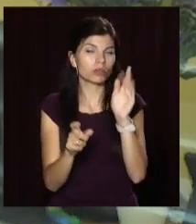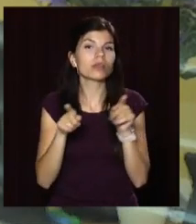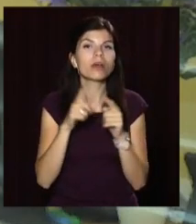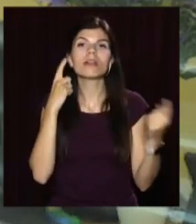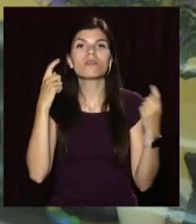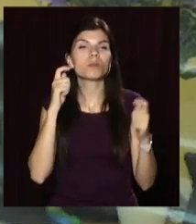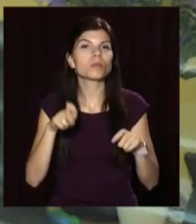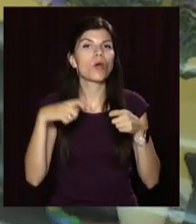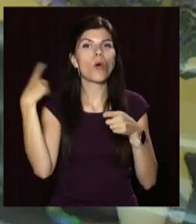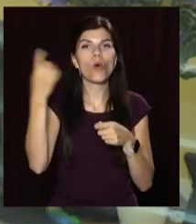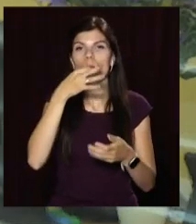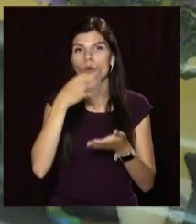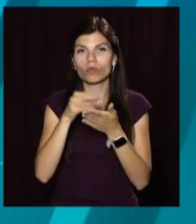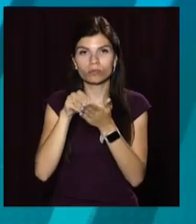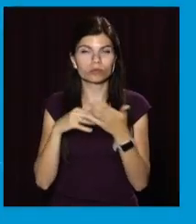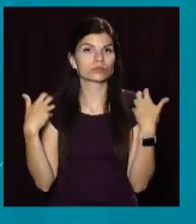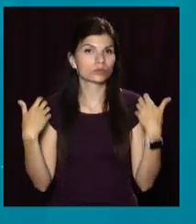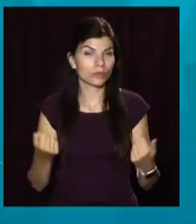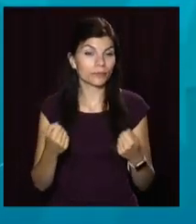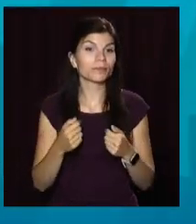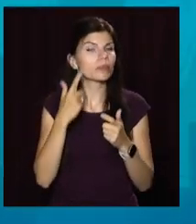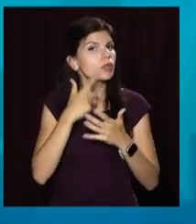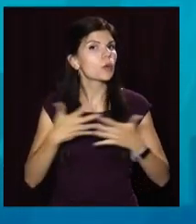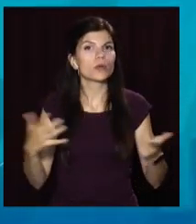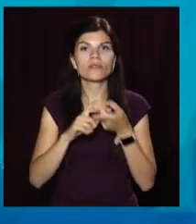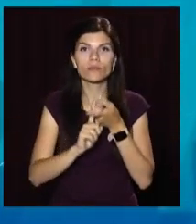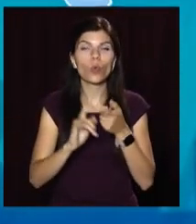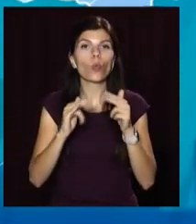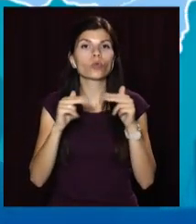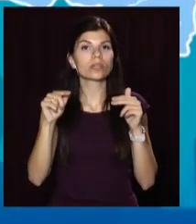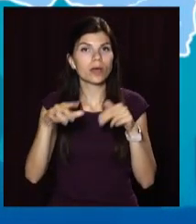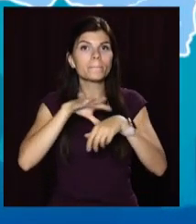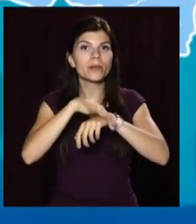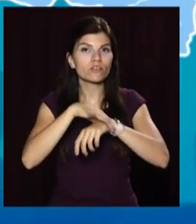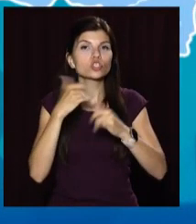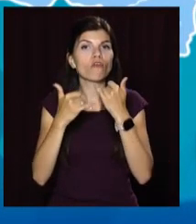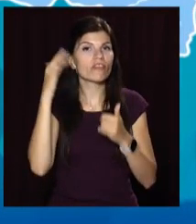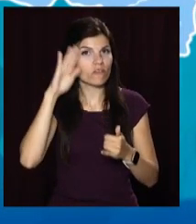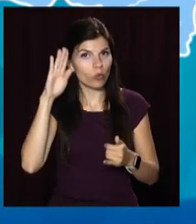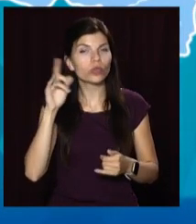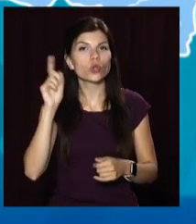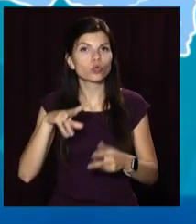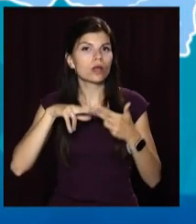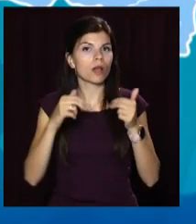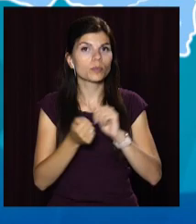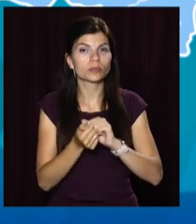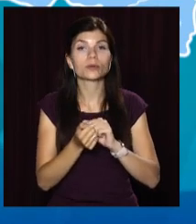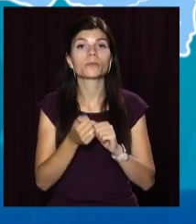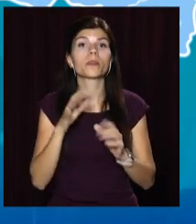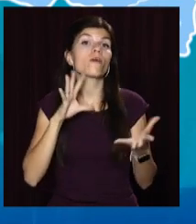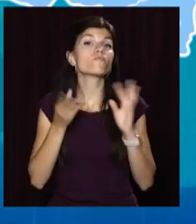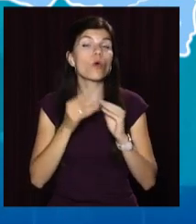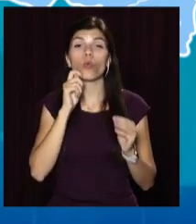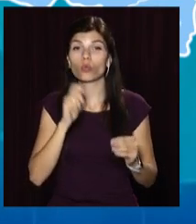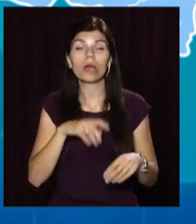дані наводять в обласному департаменті охорони здоров'я. Найбільше інфікованих у Дніпрі, Павлограді, Жовтих Водах та Кам'янському. Загалом